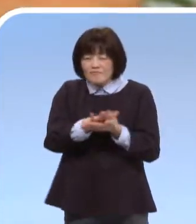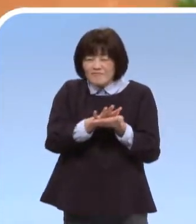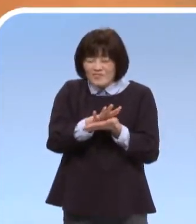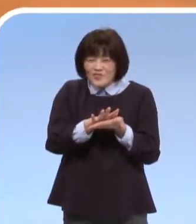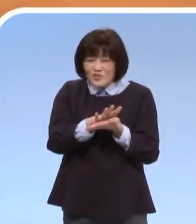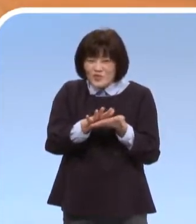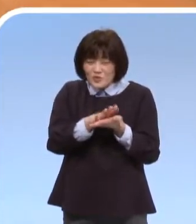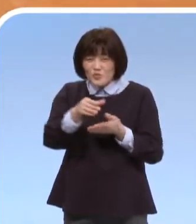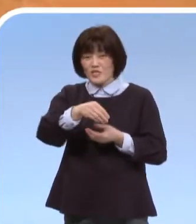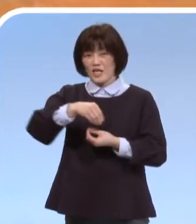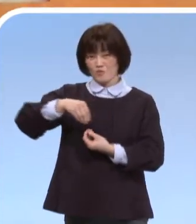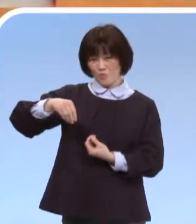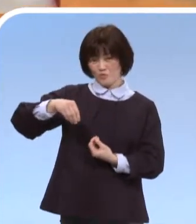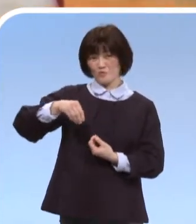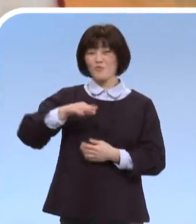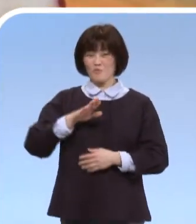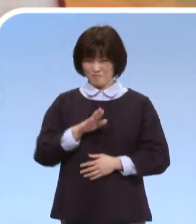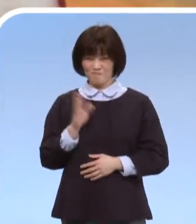菜のペースト。